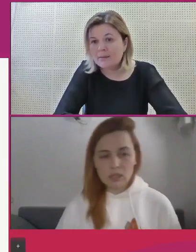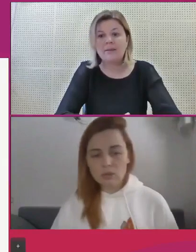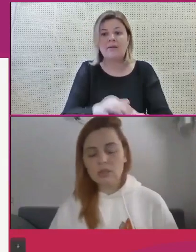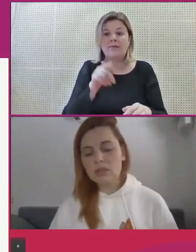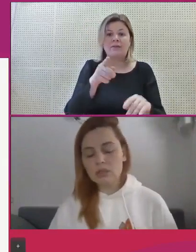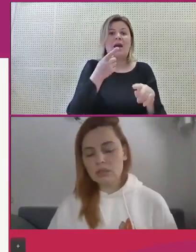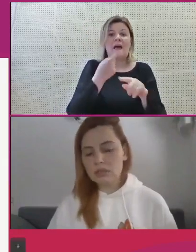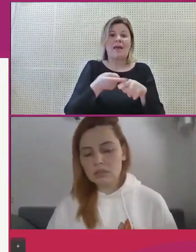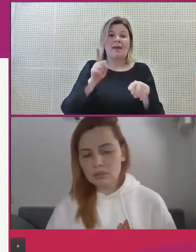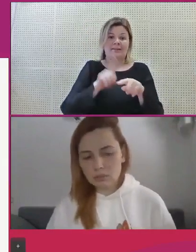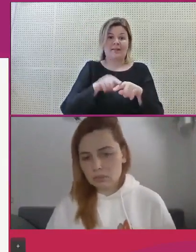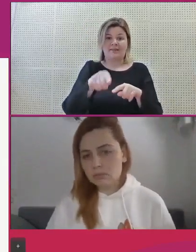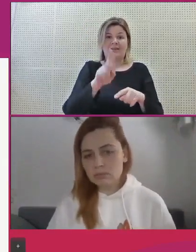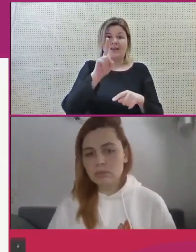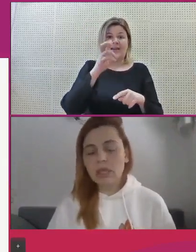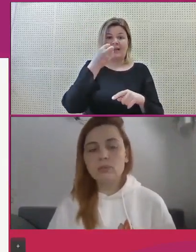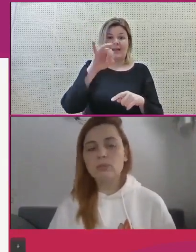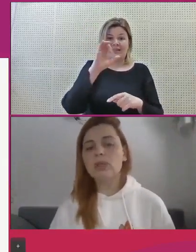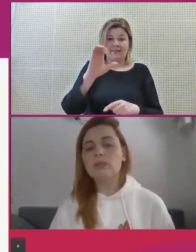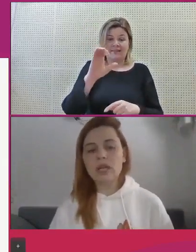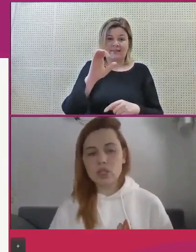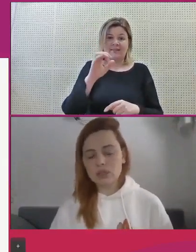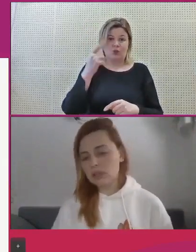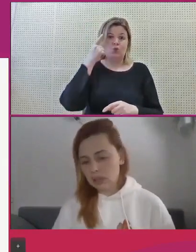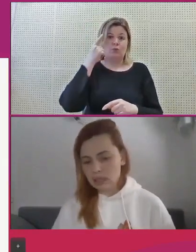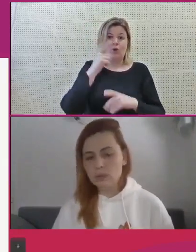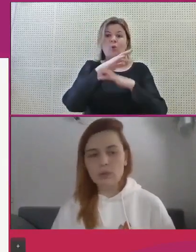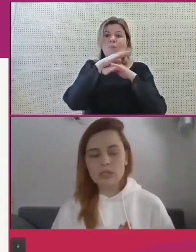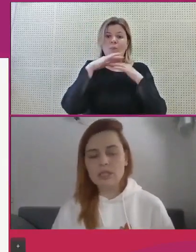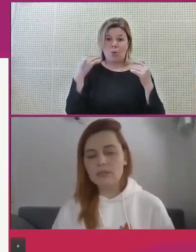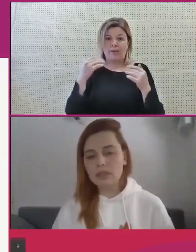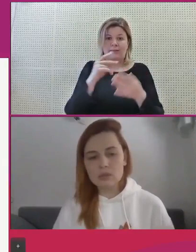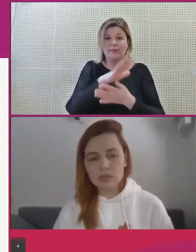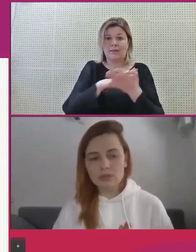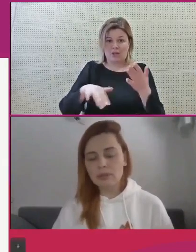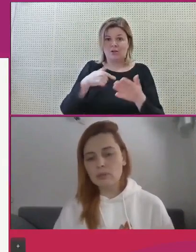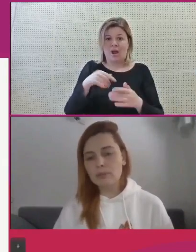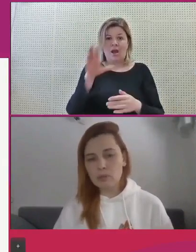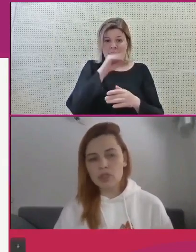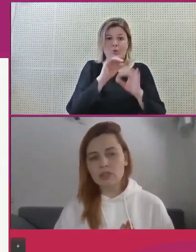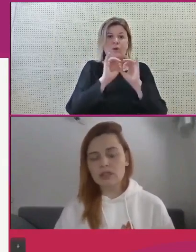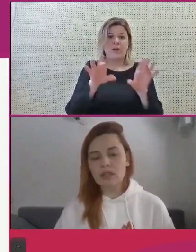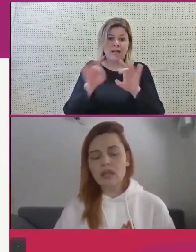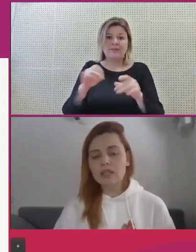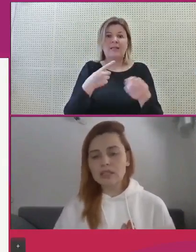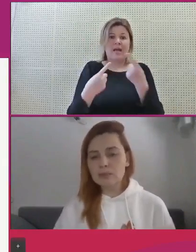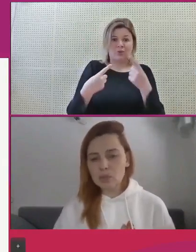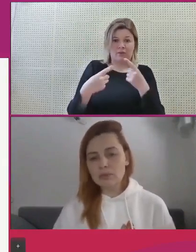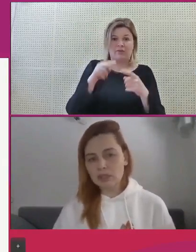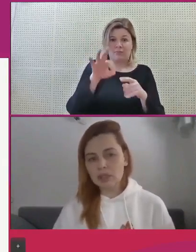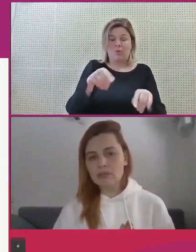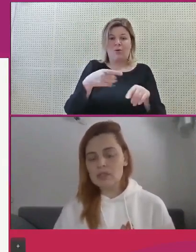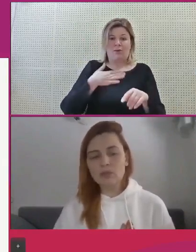Этот кейс, он, ну, я думаю, многим дальше, и я смогу рассказывать и консультировать по нему, поможет